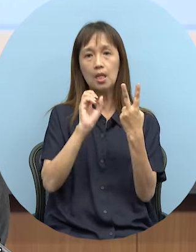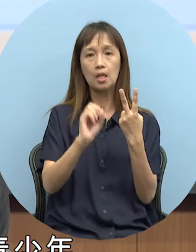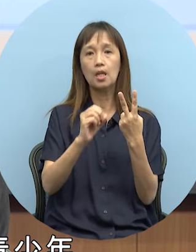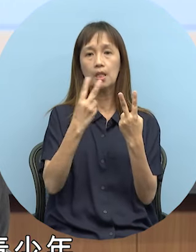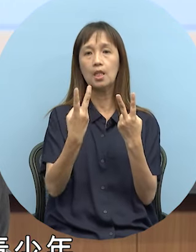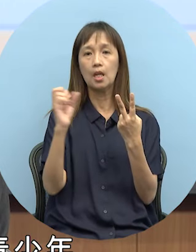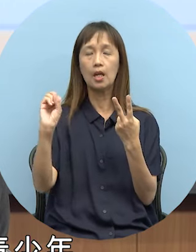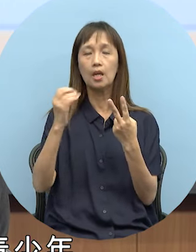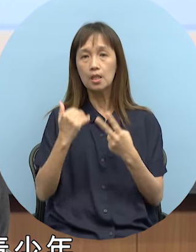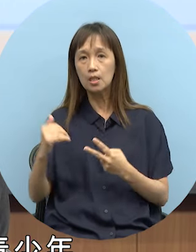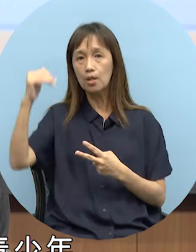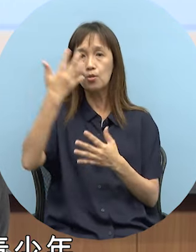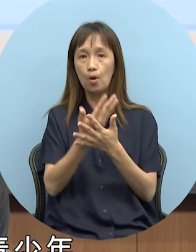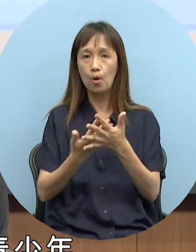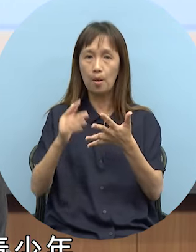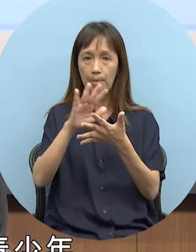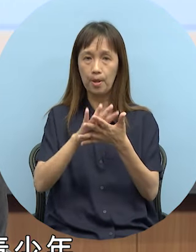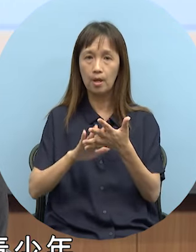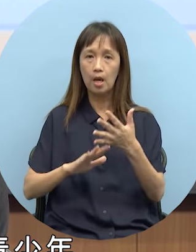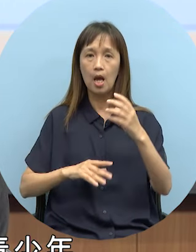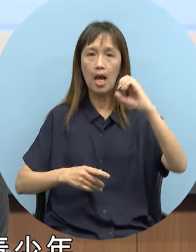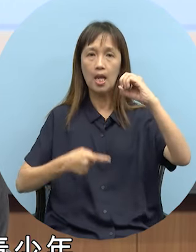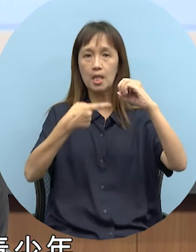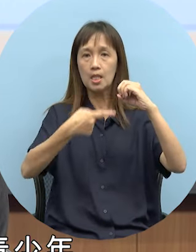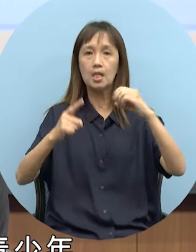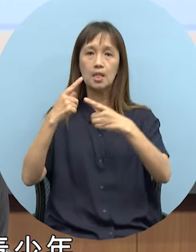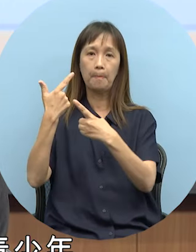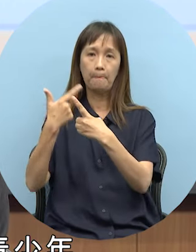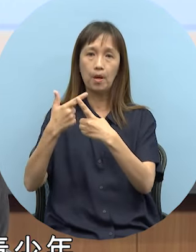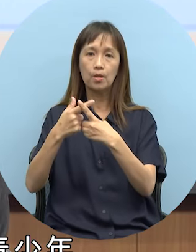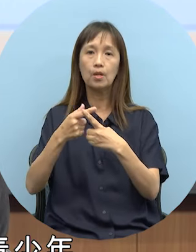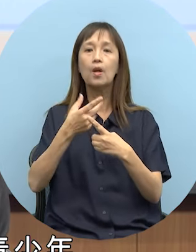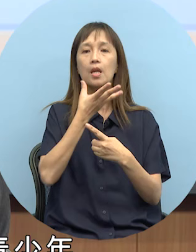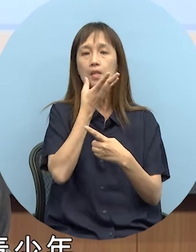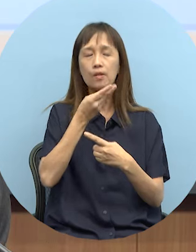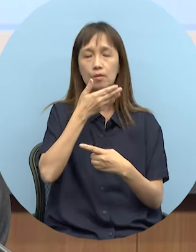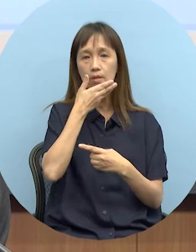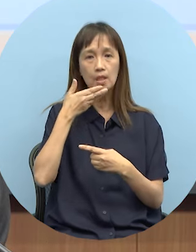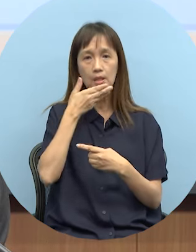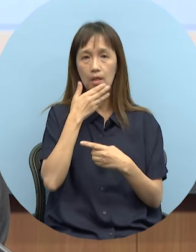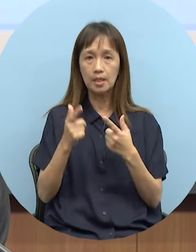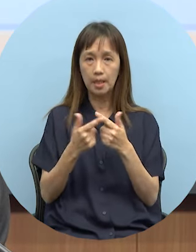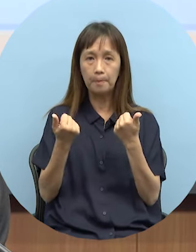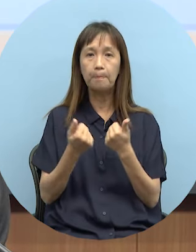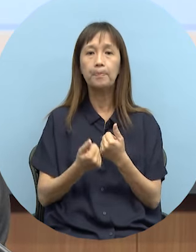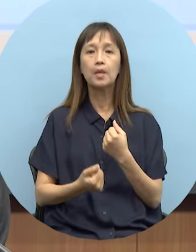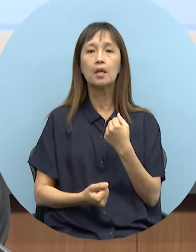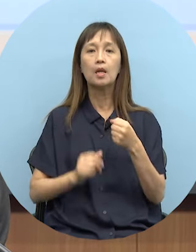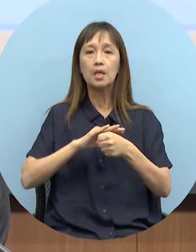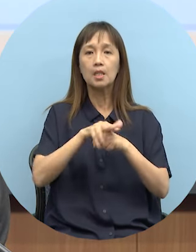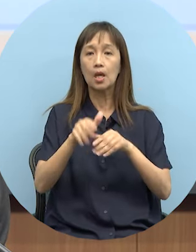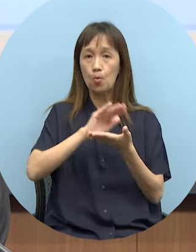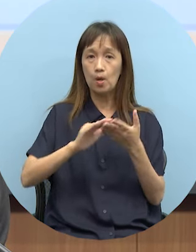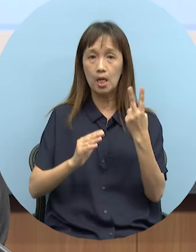表係適用於0至18歲嘅香港兒童同埋青少年，世衛2006用